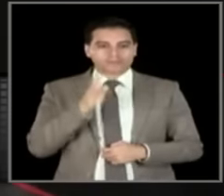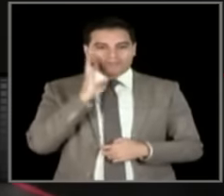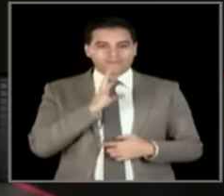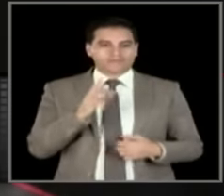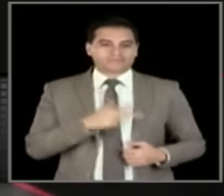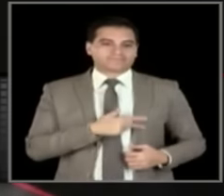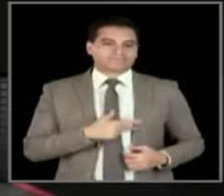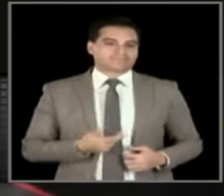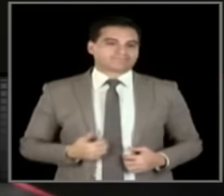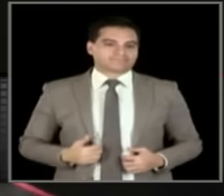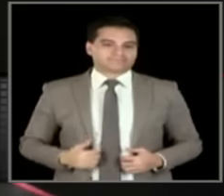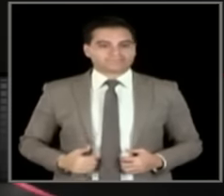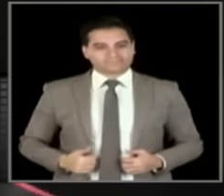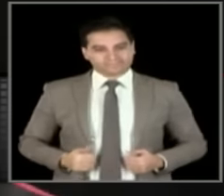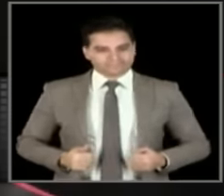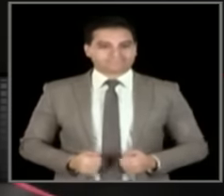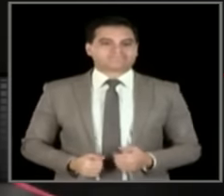بيدرو ألونسو.